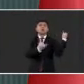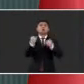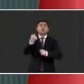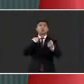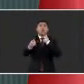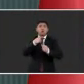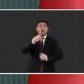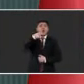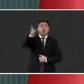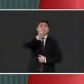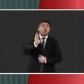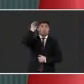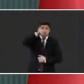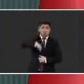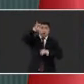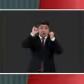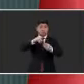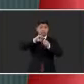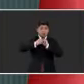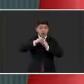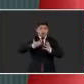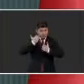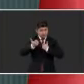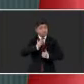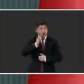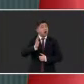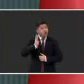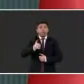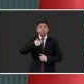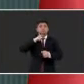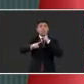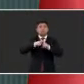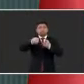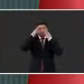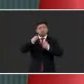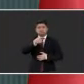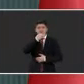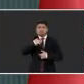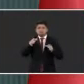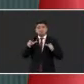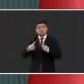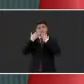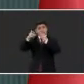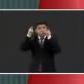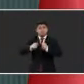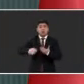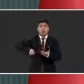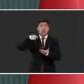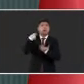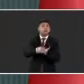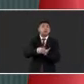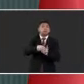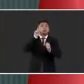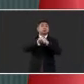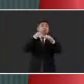kur dalgalanmalarının yol açtığı sıkıntılara rağmen bu politikadan taviz vermedik. Yatırım,